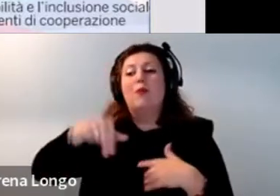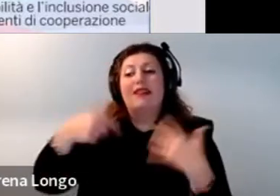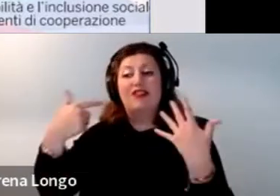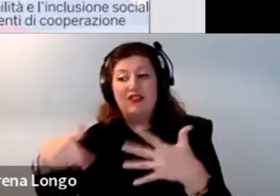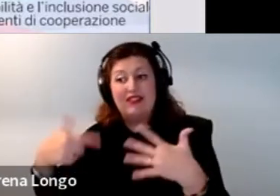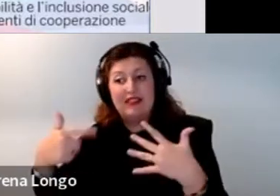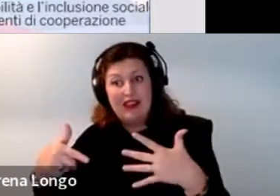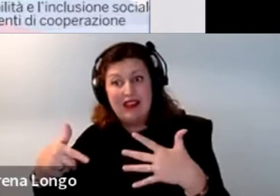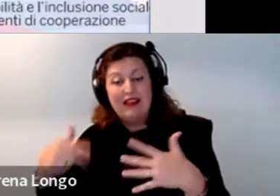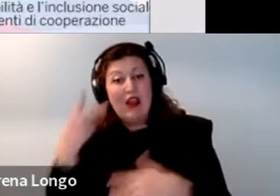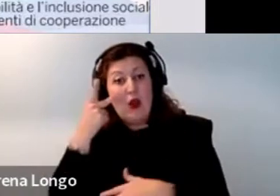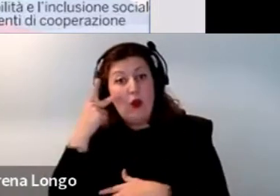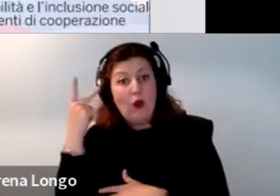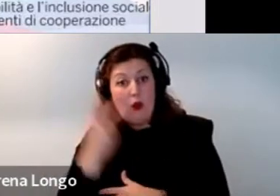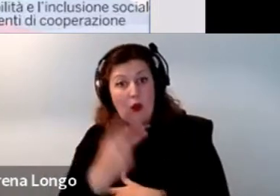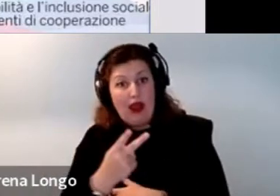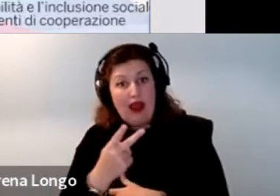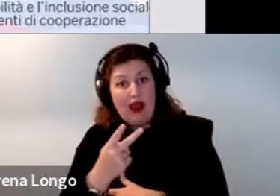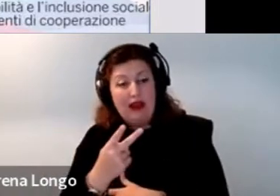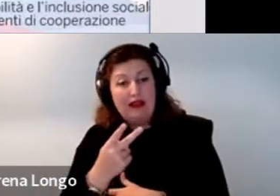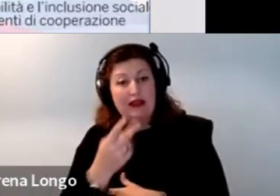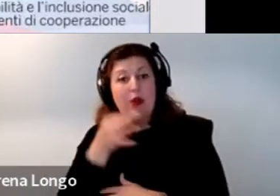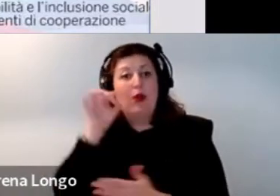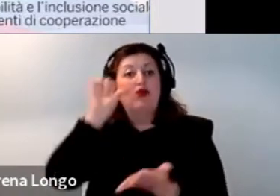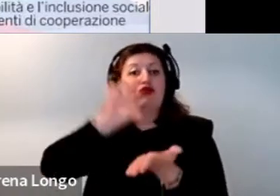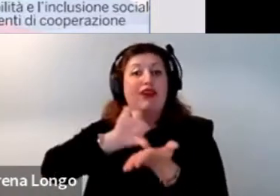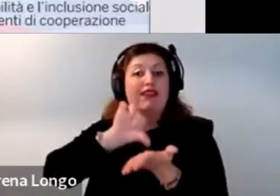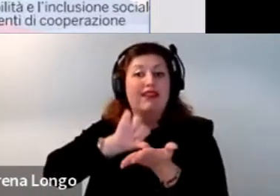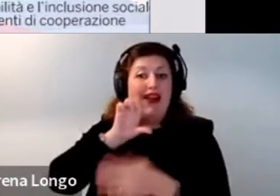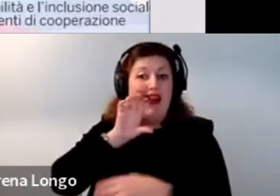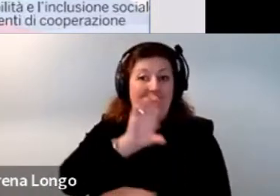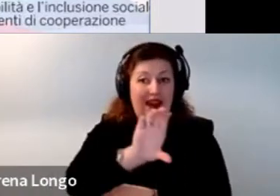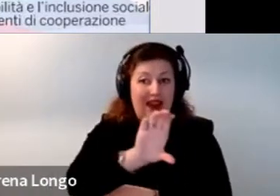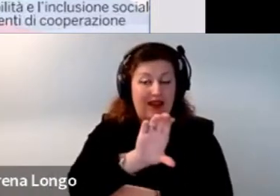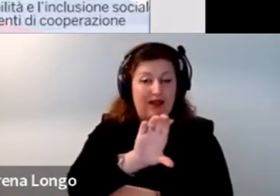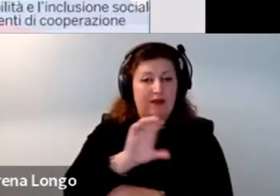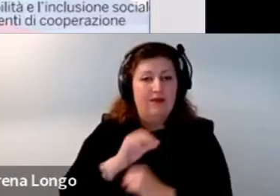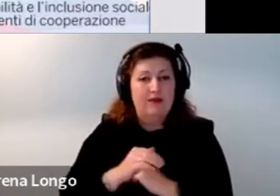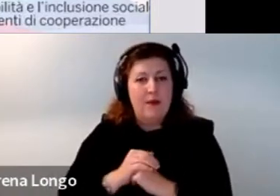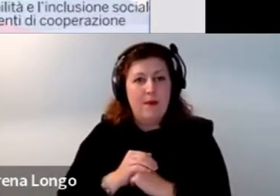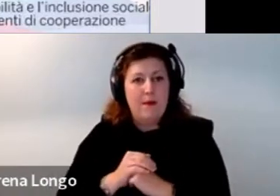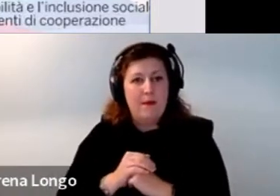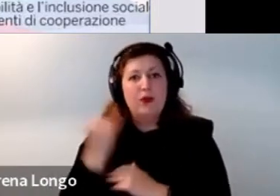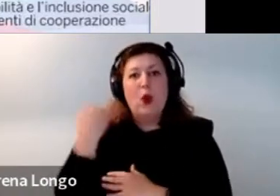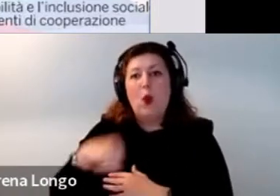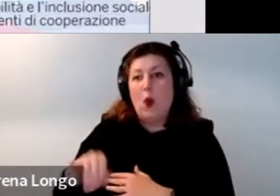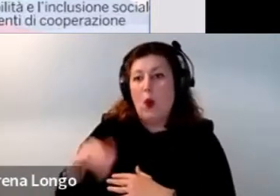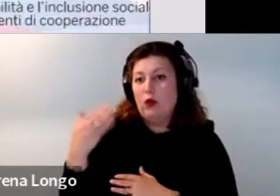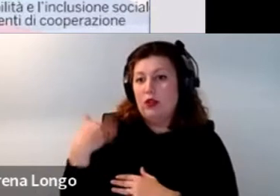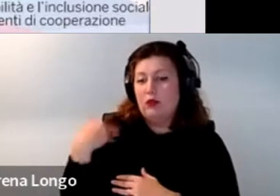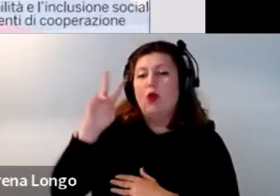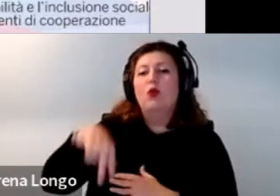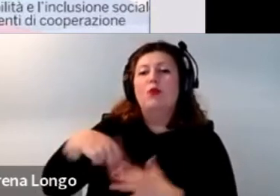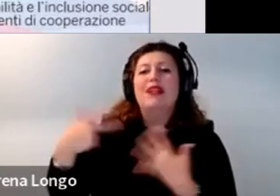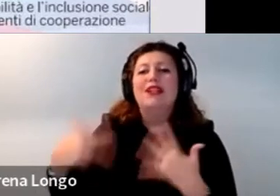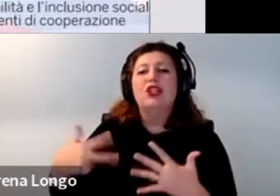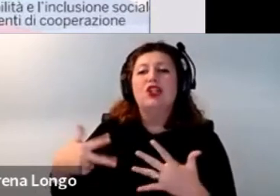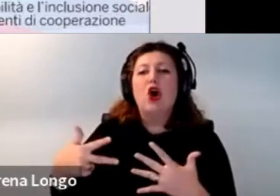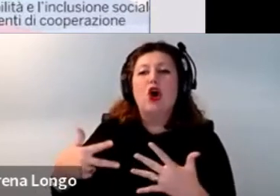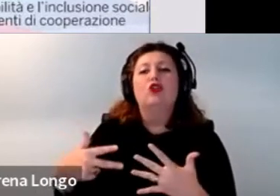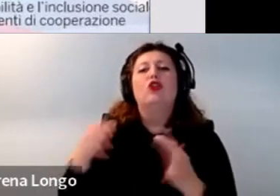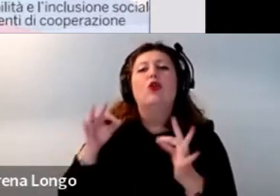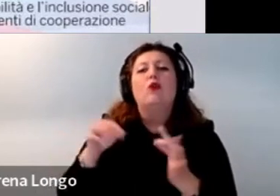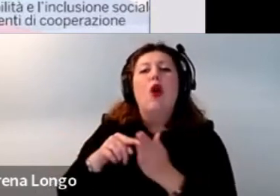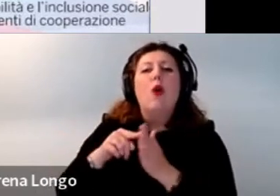2016-2017, che vedete nell'immagine centrale. Infine, l'ultimo documento nel 2018, le linee guida per la